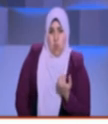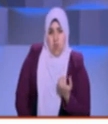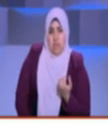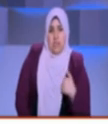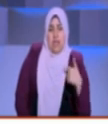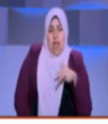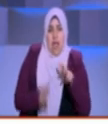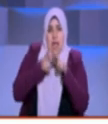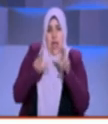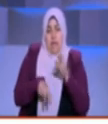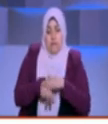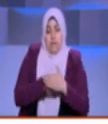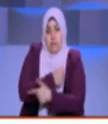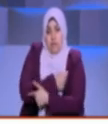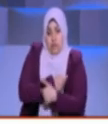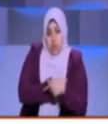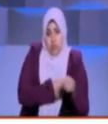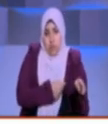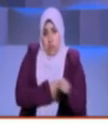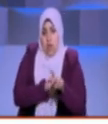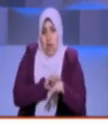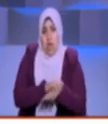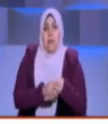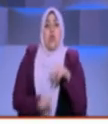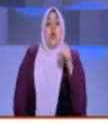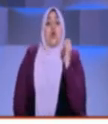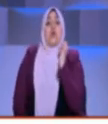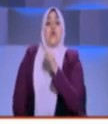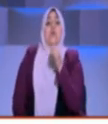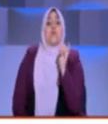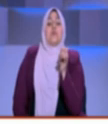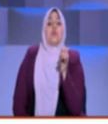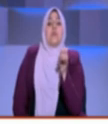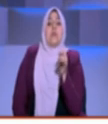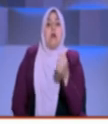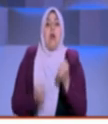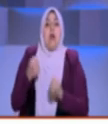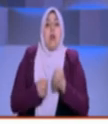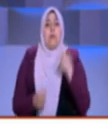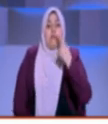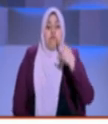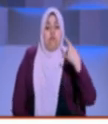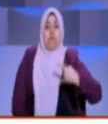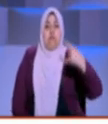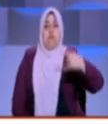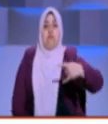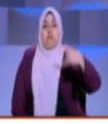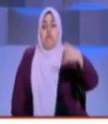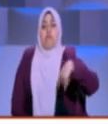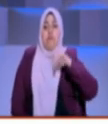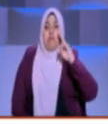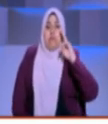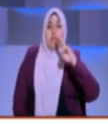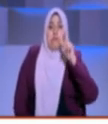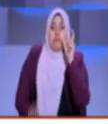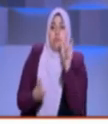هذا الأسبوع عمل تقريبا 500 كمين لمعرفة هل الفرنسيين